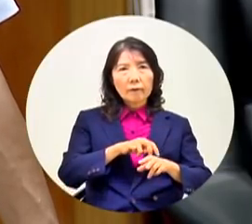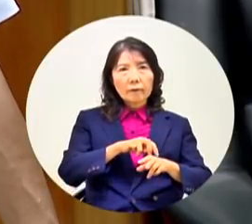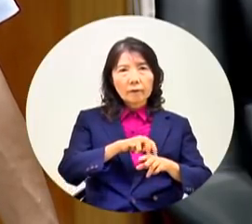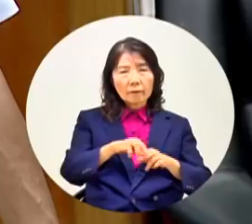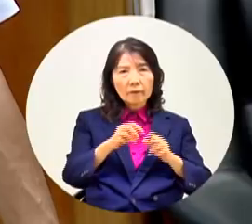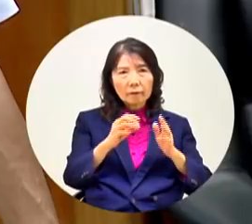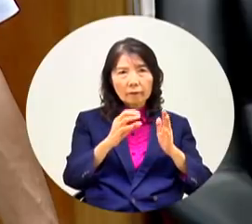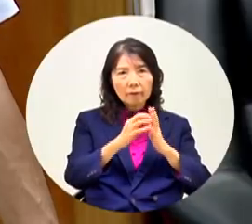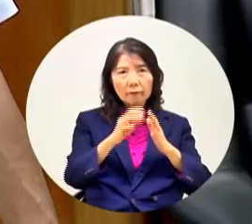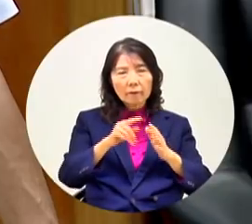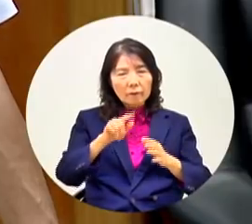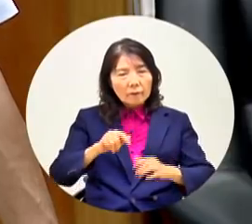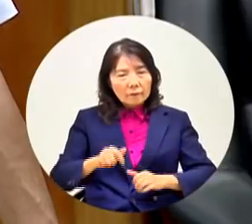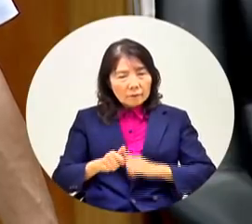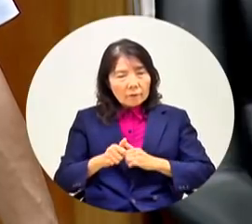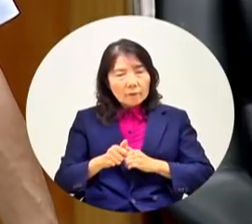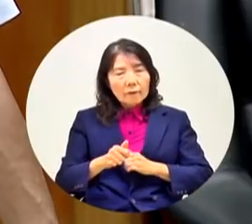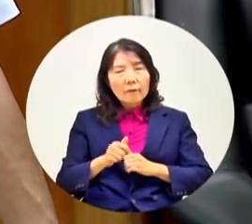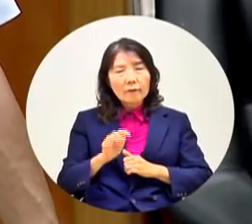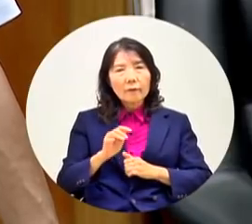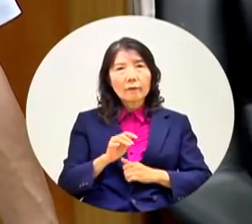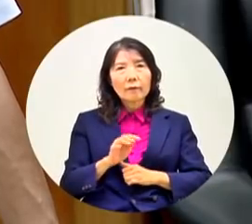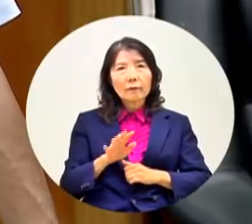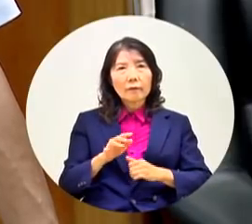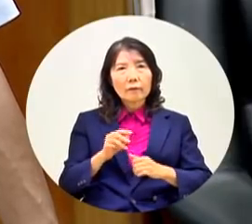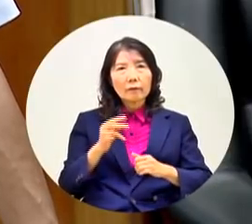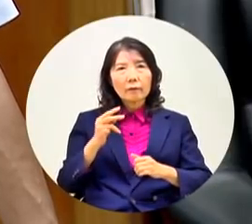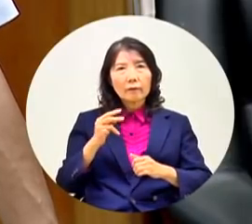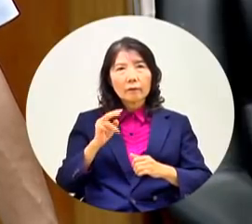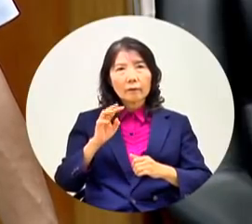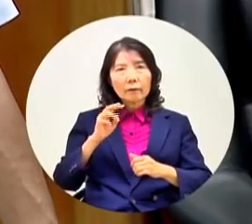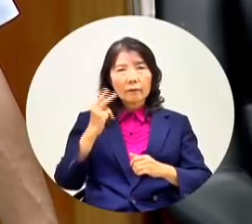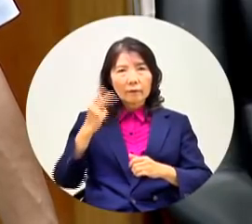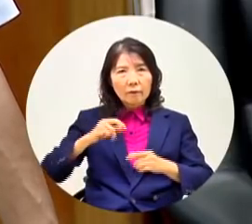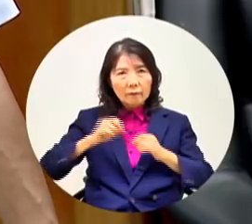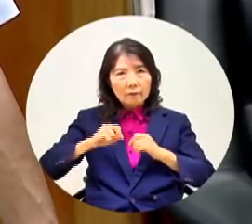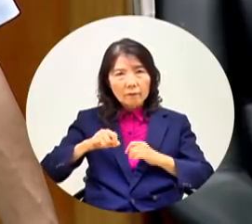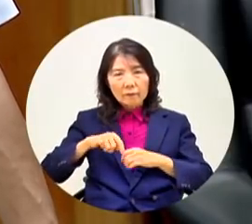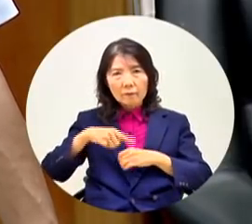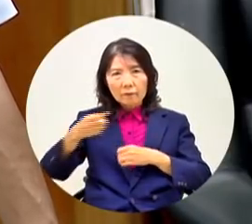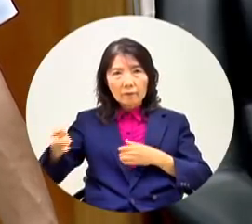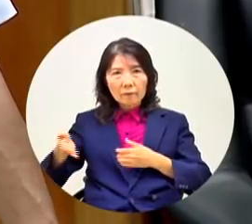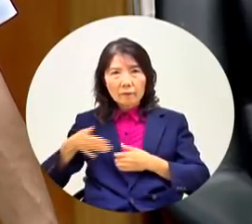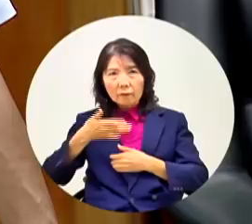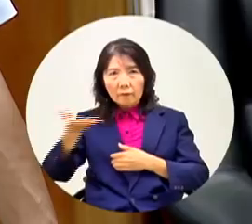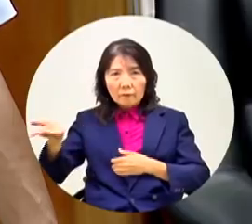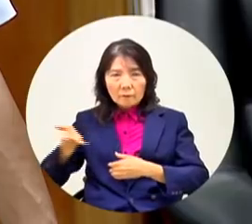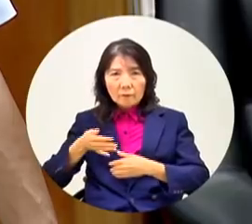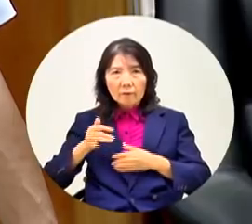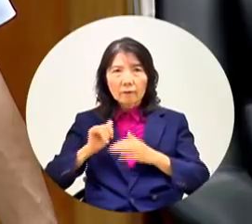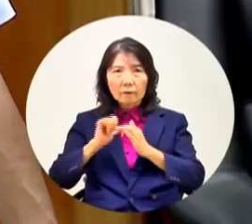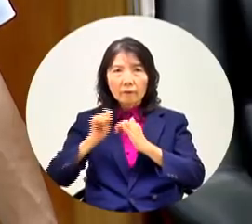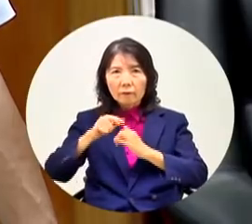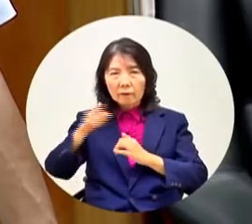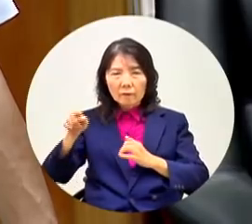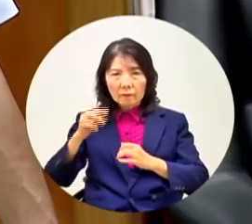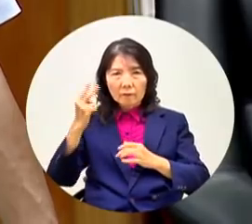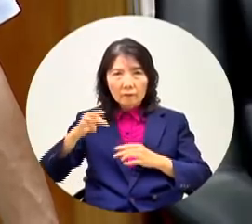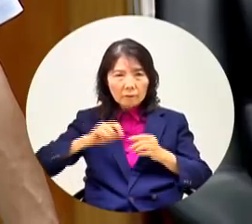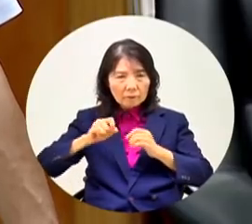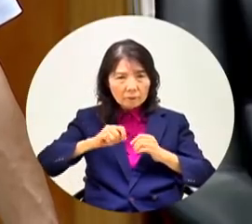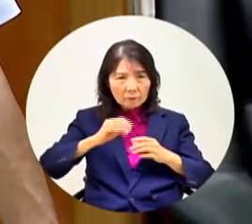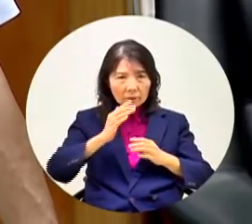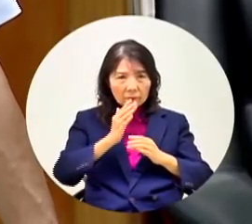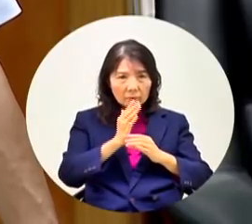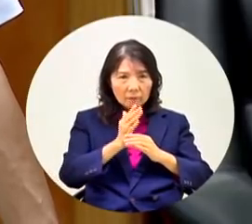我们85期中位当中，可能足侪市民朋友拢无了解，他在重划过程当中，我们。